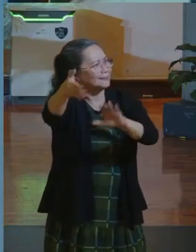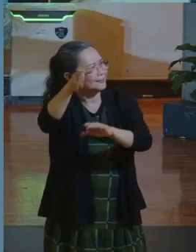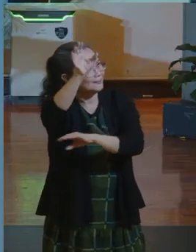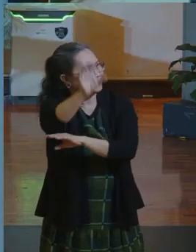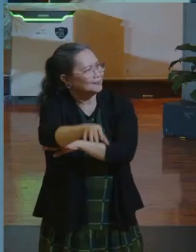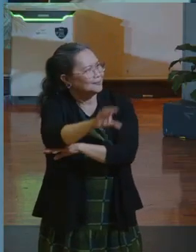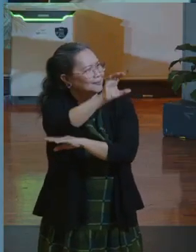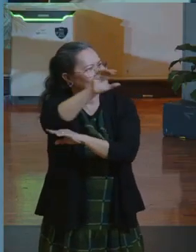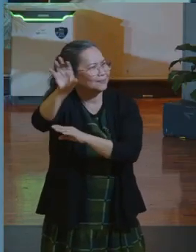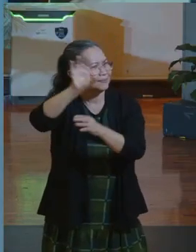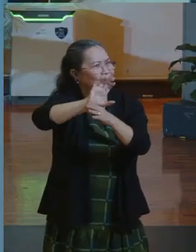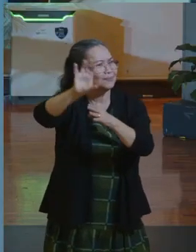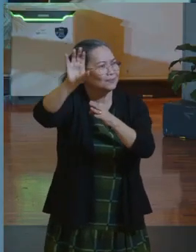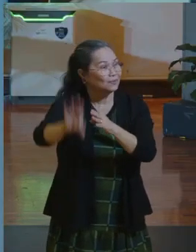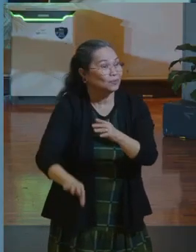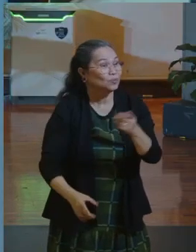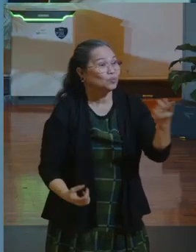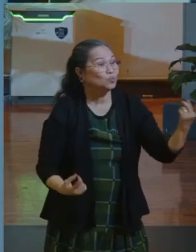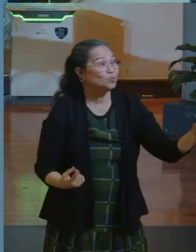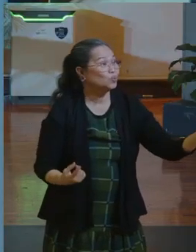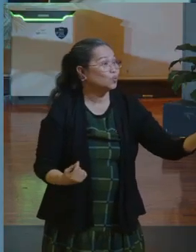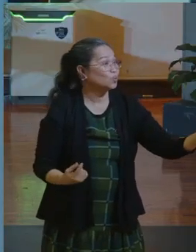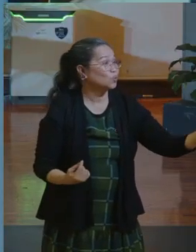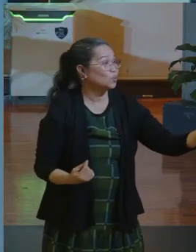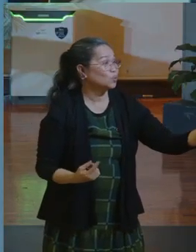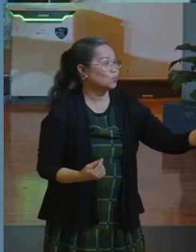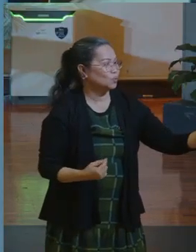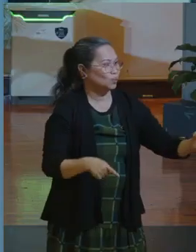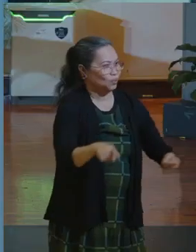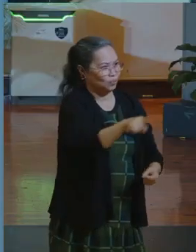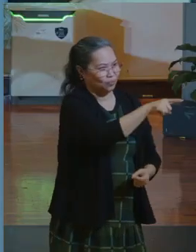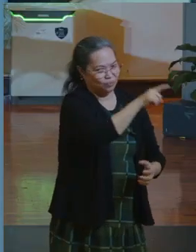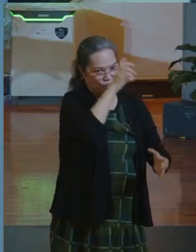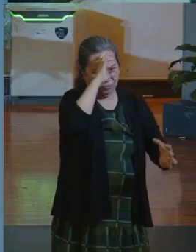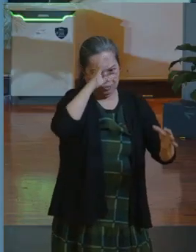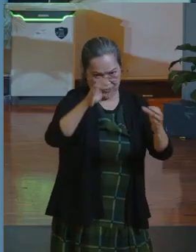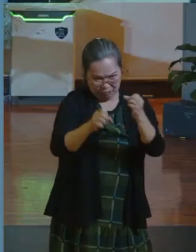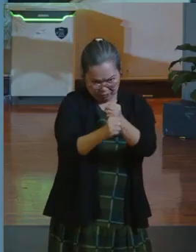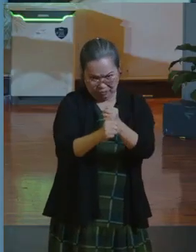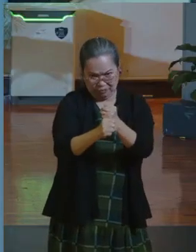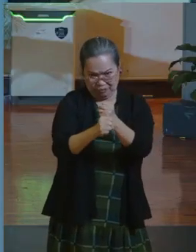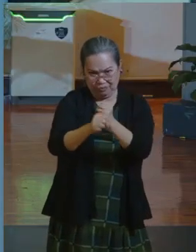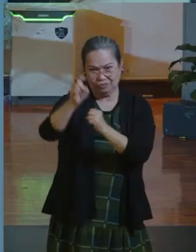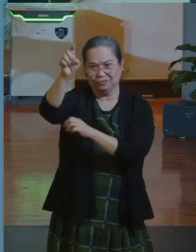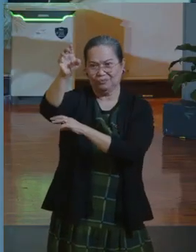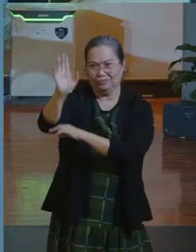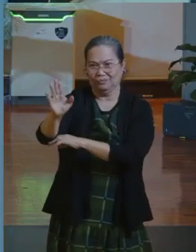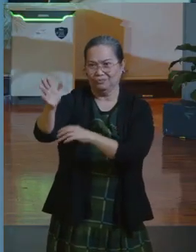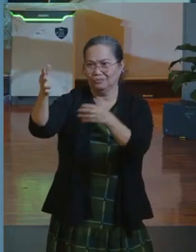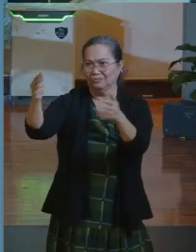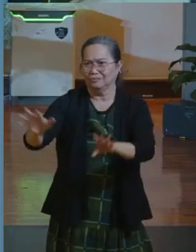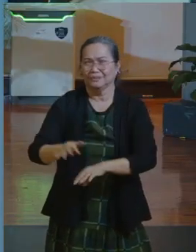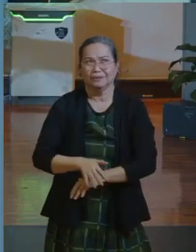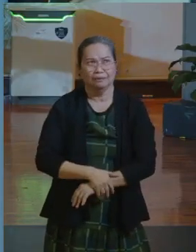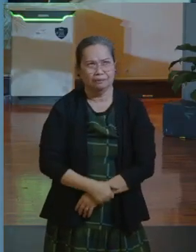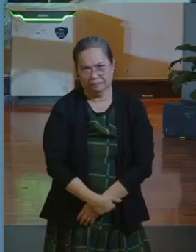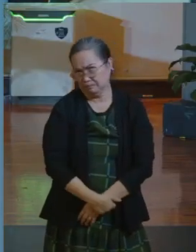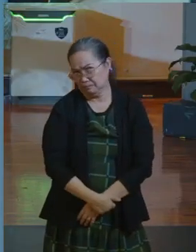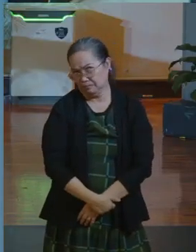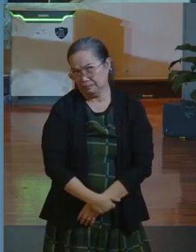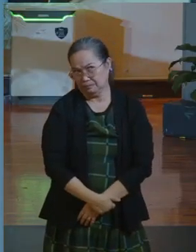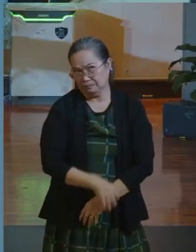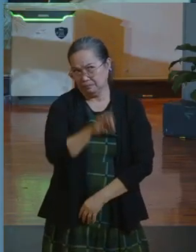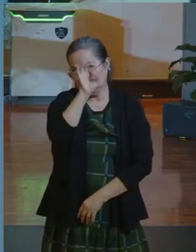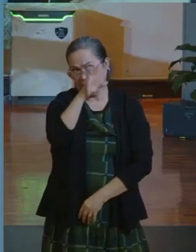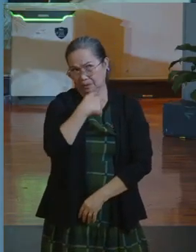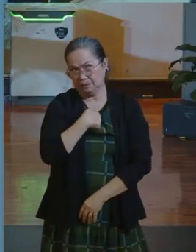Ang kailangan lang ninyong gawin ay manampalataya sa Kanya. Pero Pastor, parang wala po